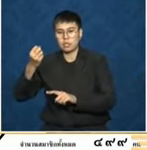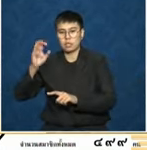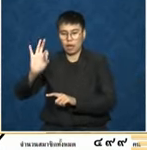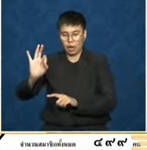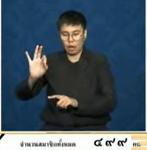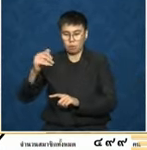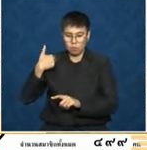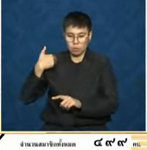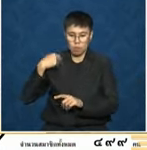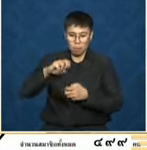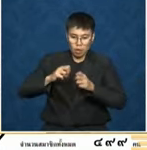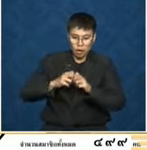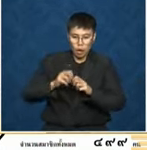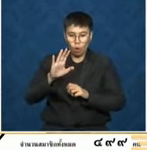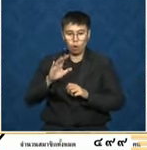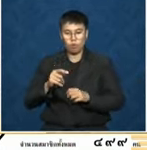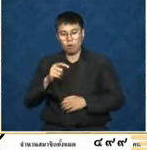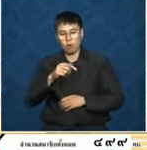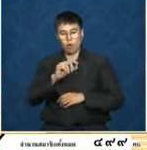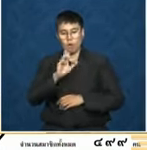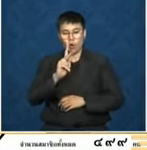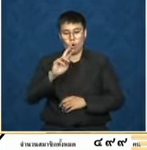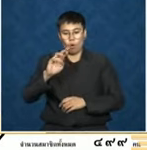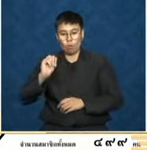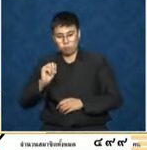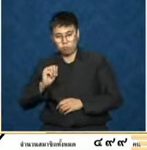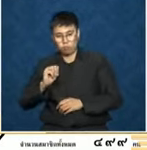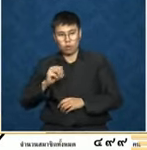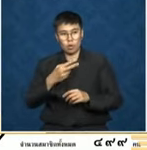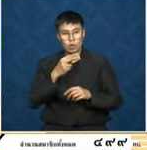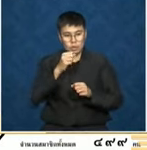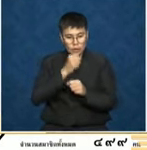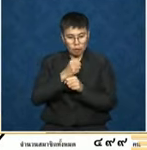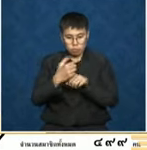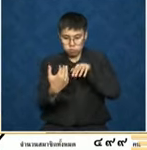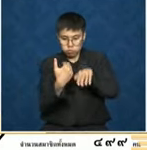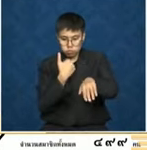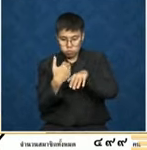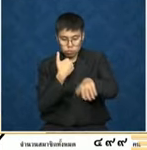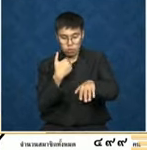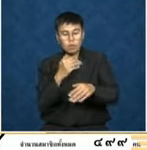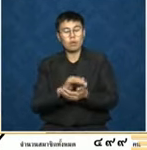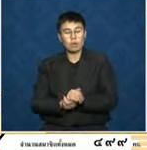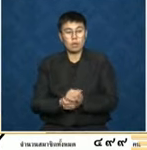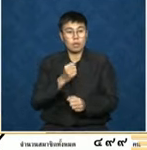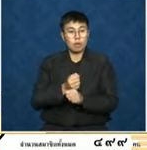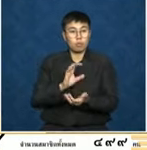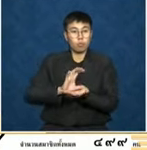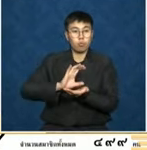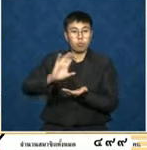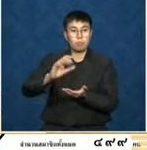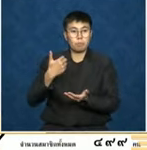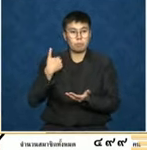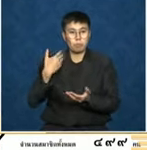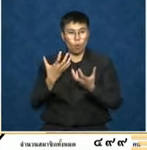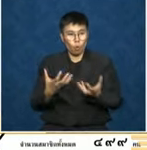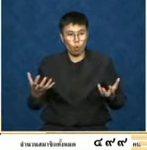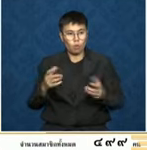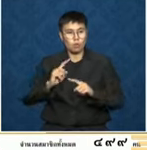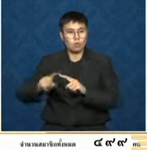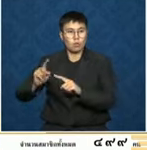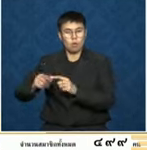องของโยธาเวลาไปสร้างนะครับแต่แน่นอนโยธาก็ไม่ใช่งบประมาณส่วนหนึ่งของการลงทุนนะครับมีงบผู้รุพันธ์งบอบรมสัมมนางบ